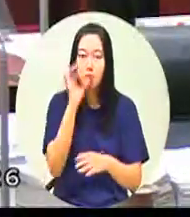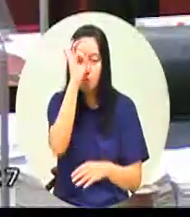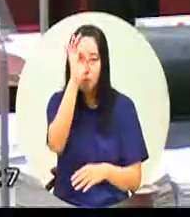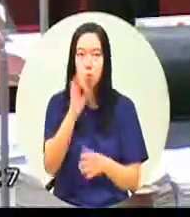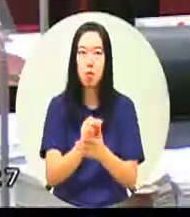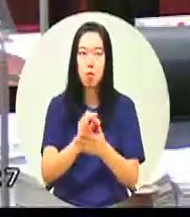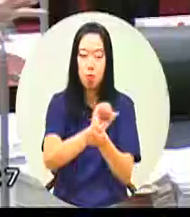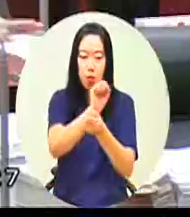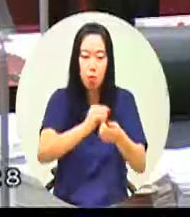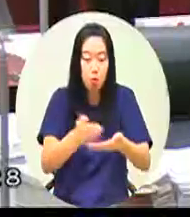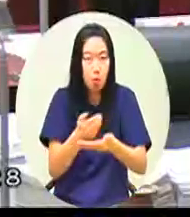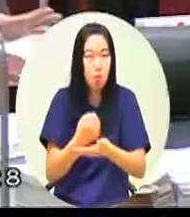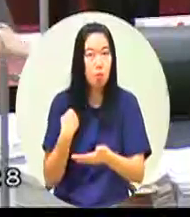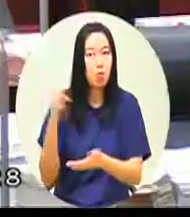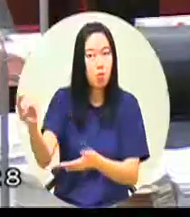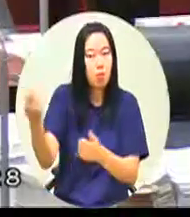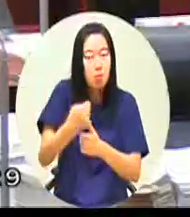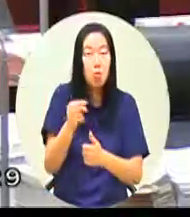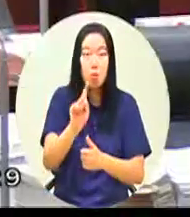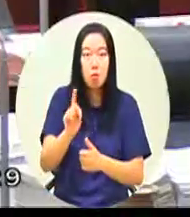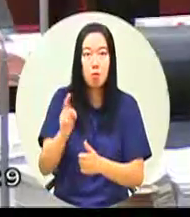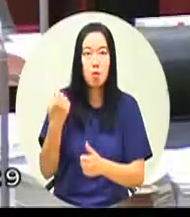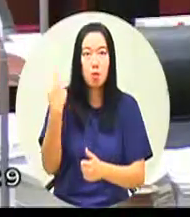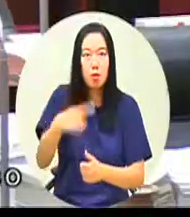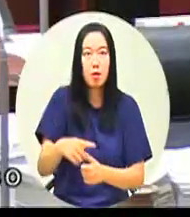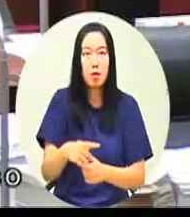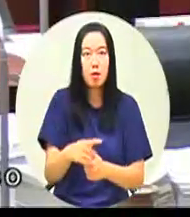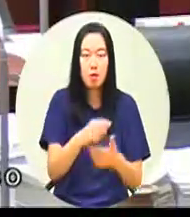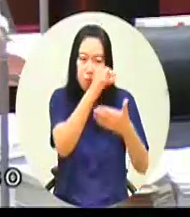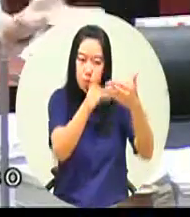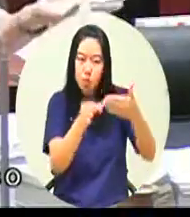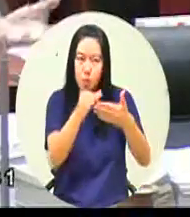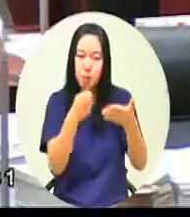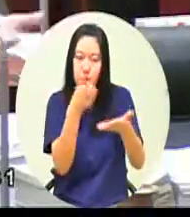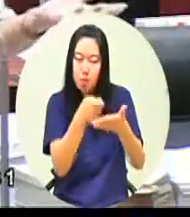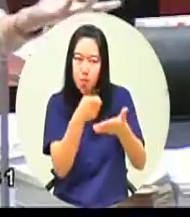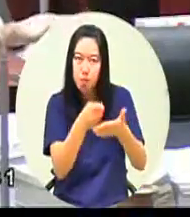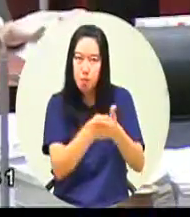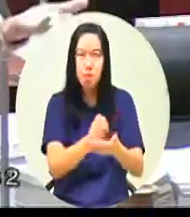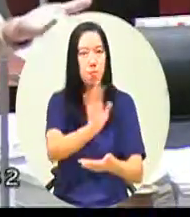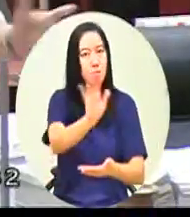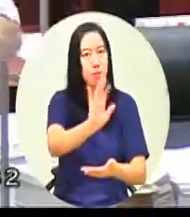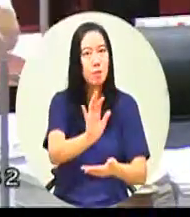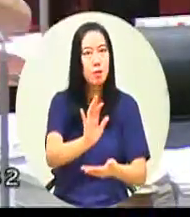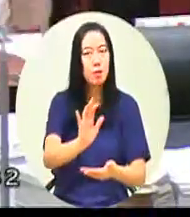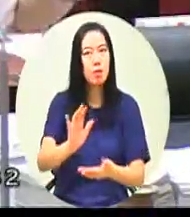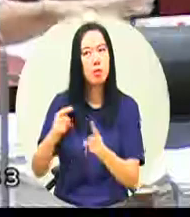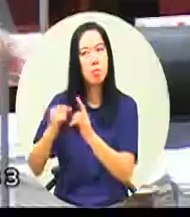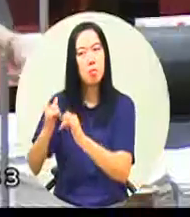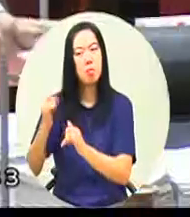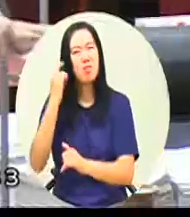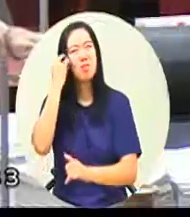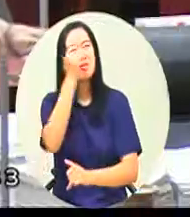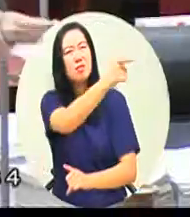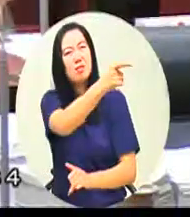求就是说这个要从宽，哈、哦、啊，现在民众的反应就是从严啊，乡镇那么多啊，每